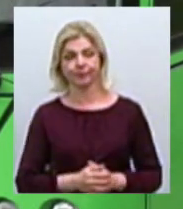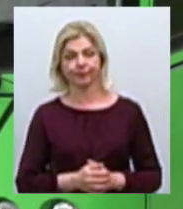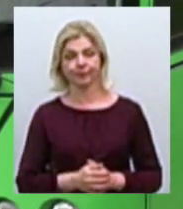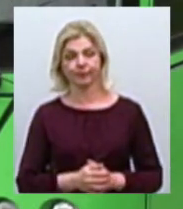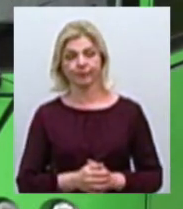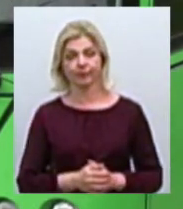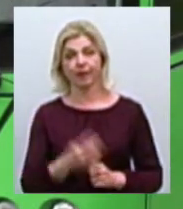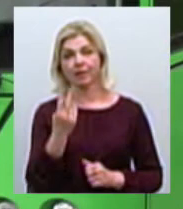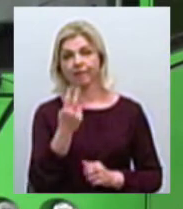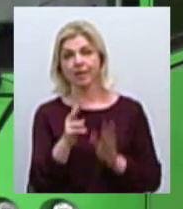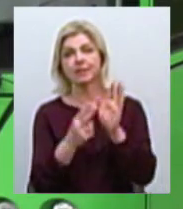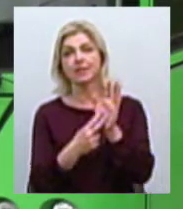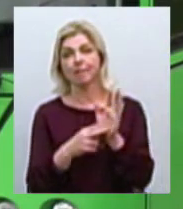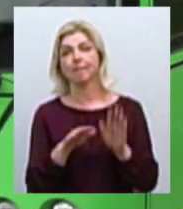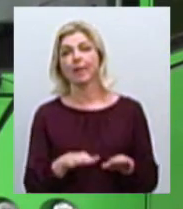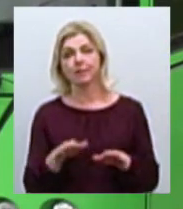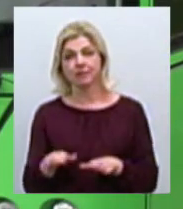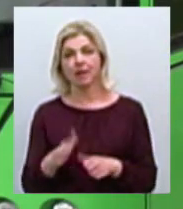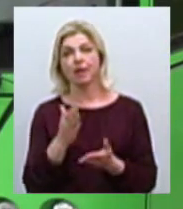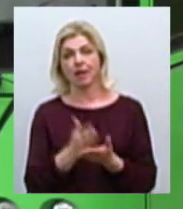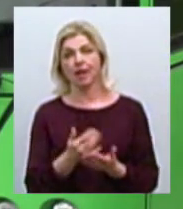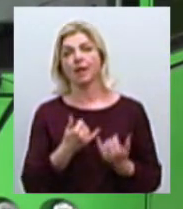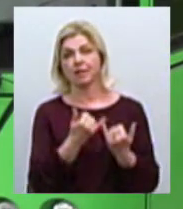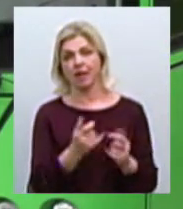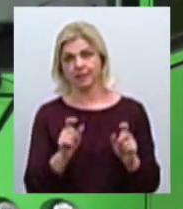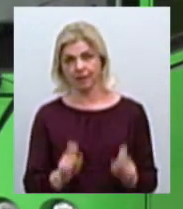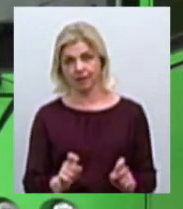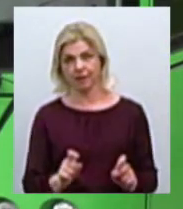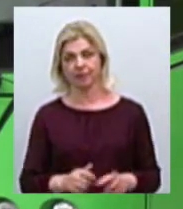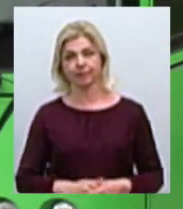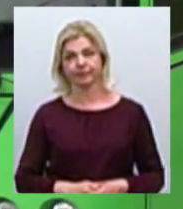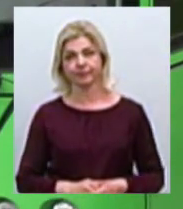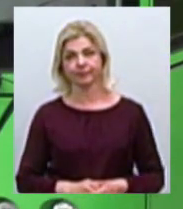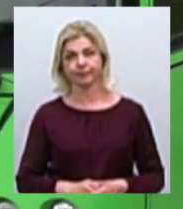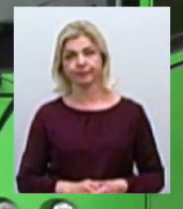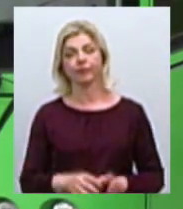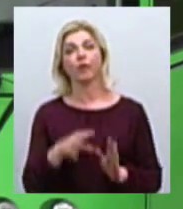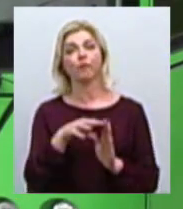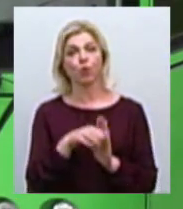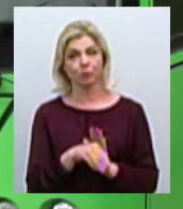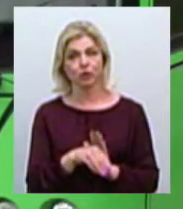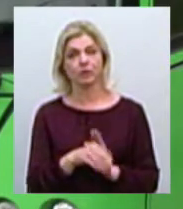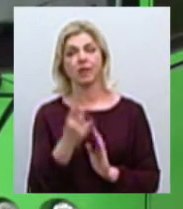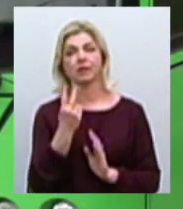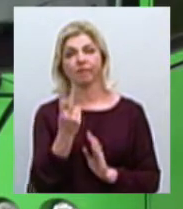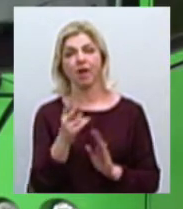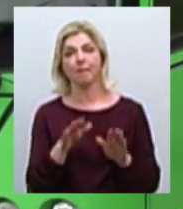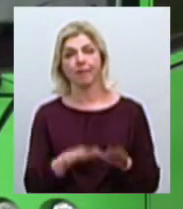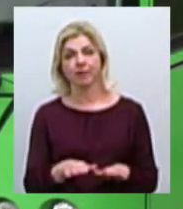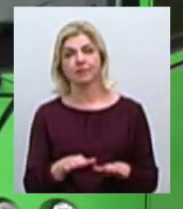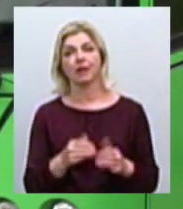Причому 27 місць є для сидіння. І в тому числі два місця є